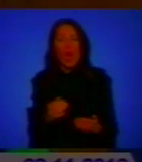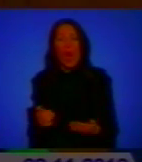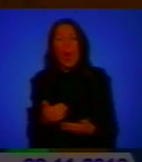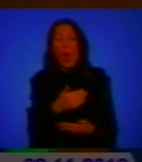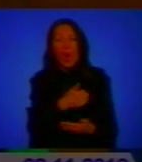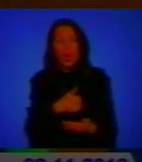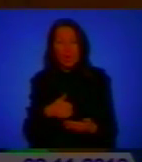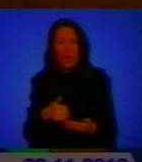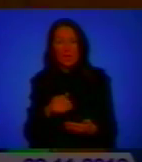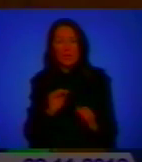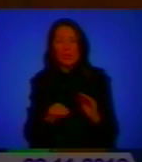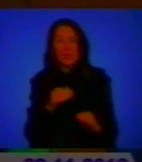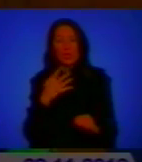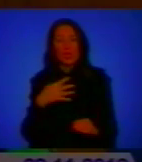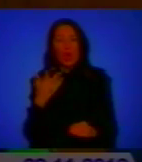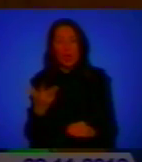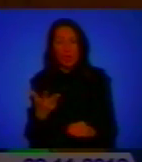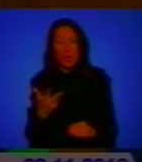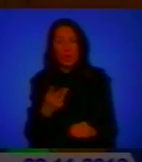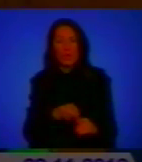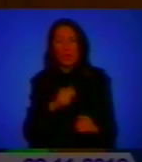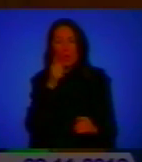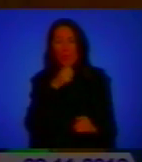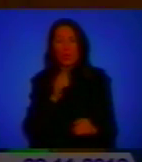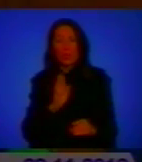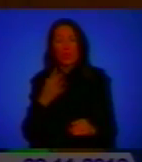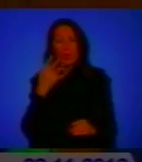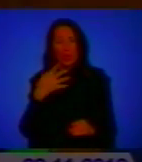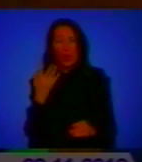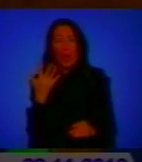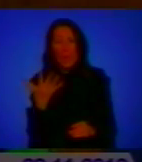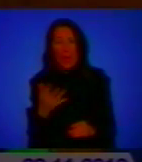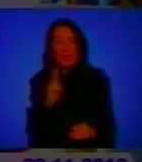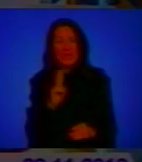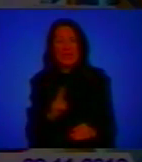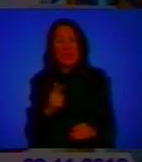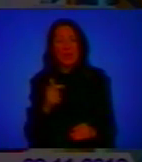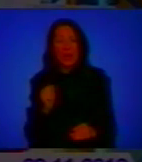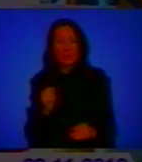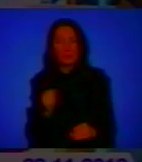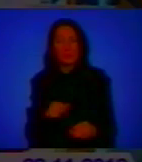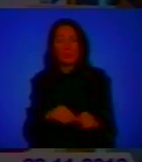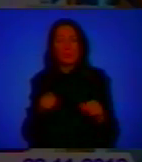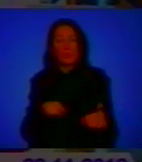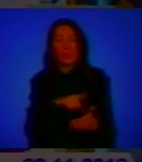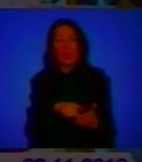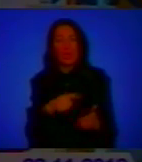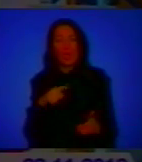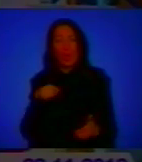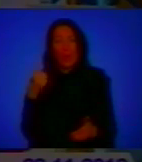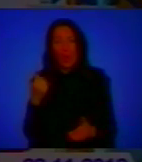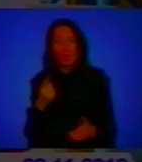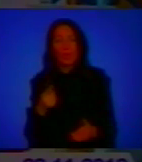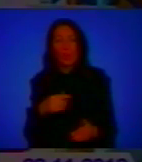врожайність складала 43, в цьому році десь ми вийдемо на 45 центнерів з гектара. Земельне питання номер один в порядку